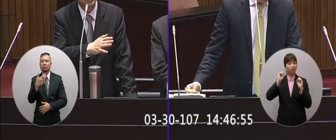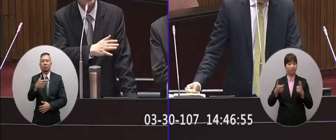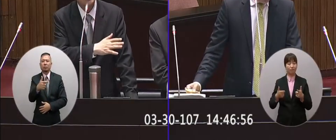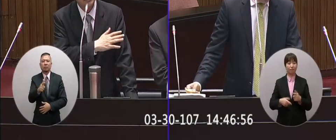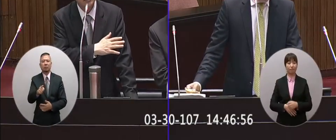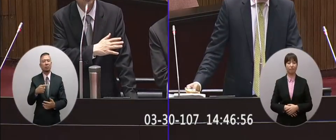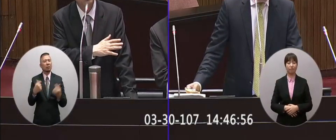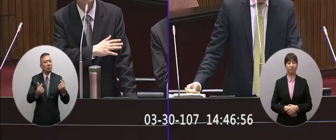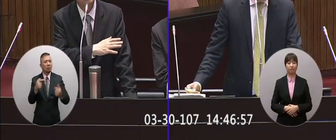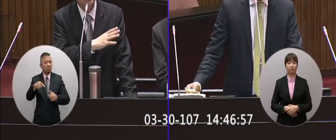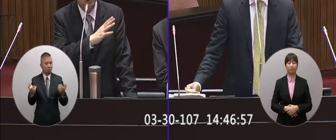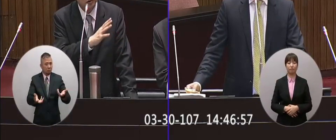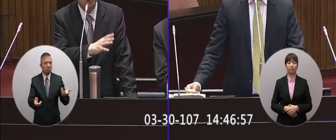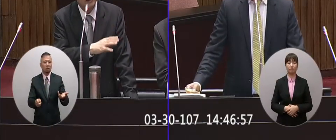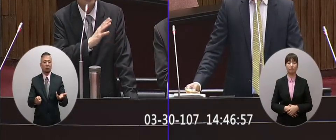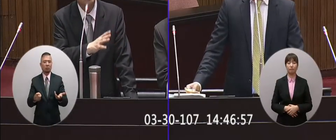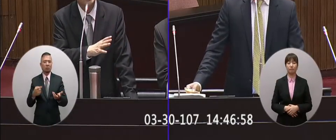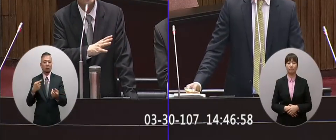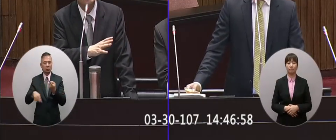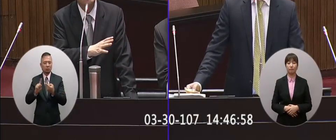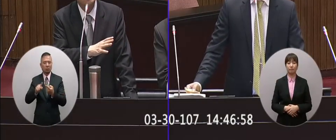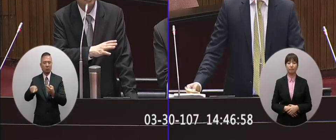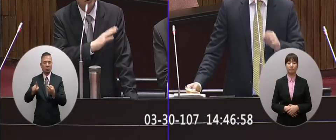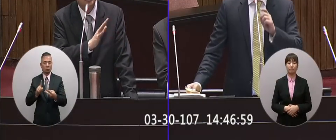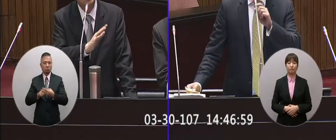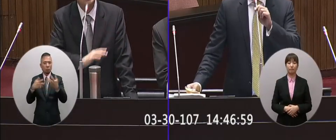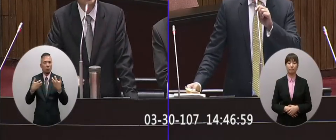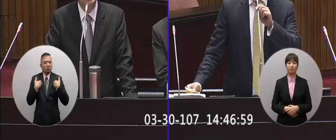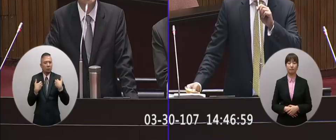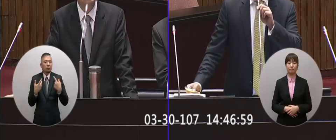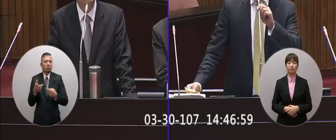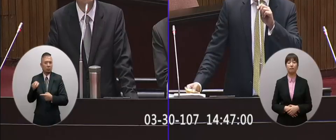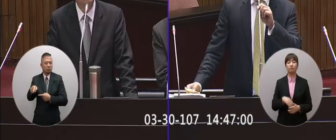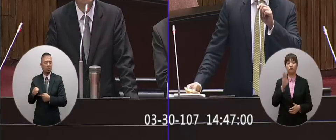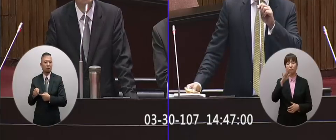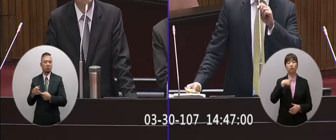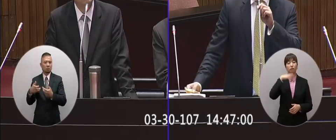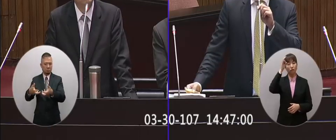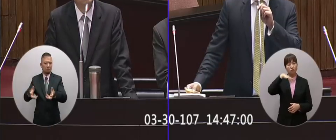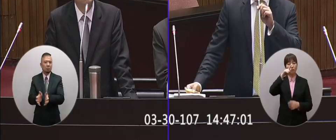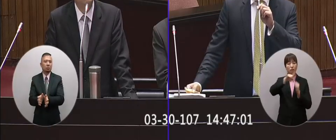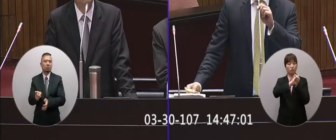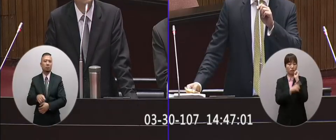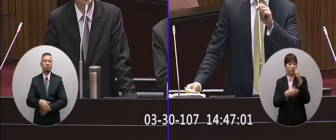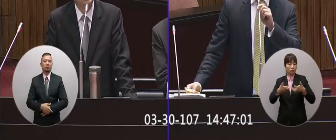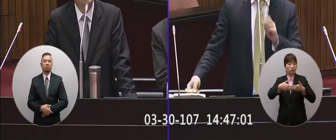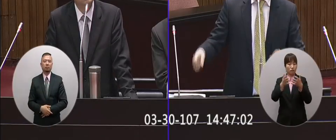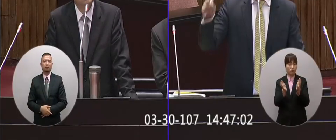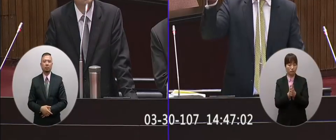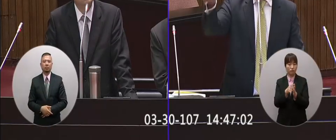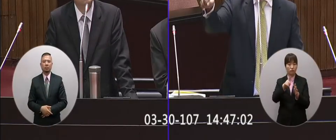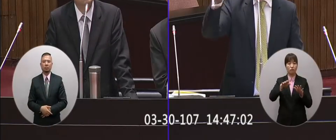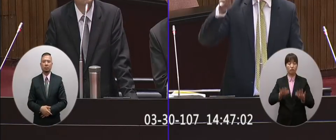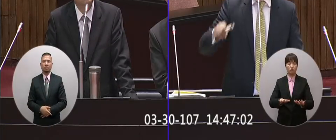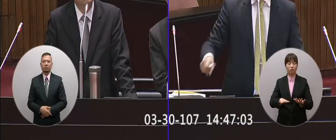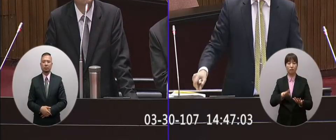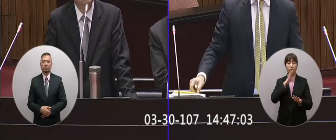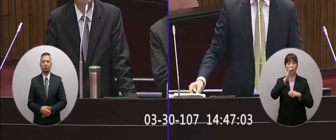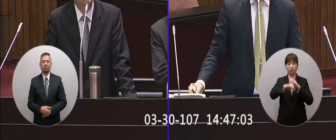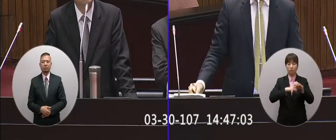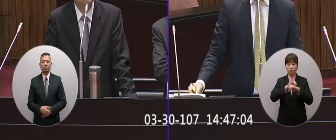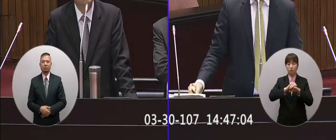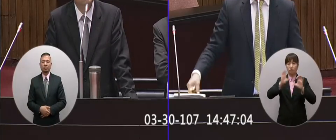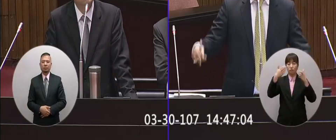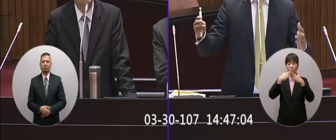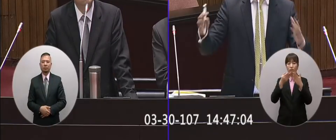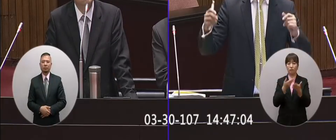这样的事情还是要经过主管的部会。啊，去做、這個、 有啊，我有看过你们法务部啊，你们法务部现在所完成的国家